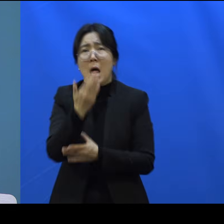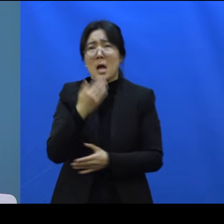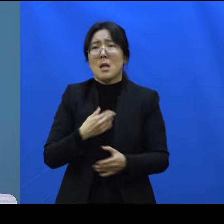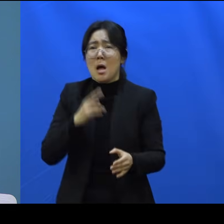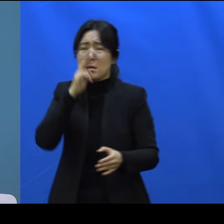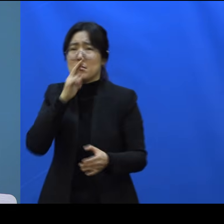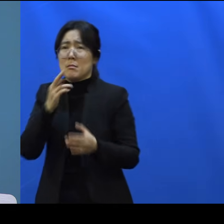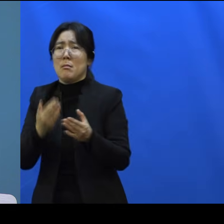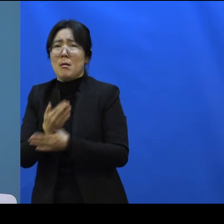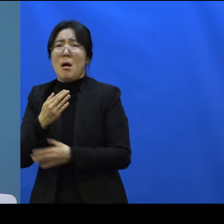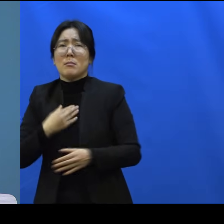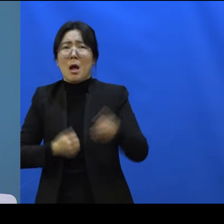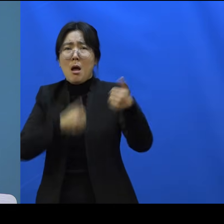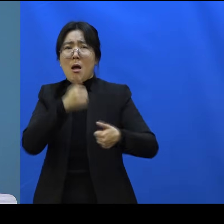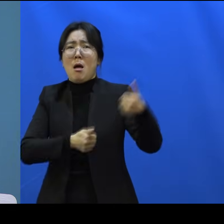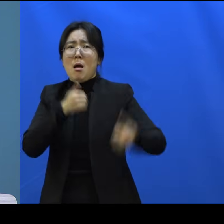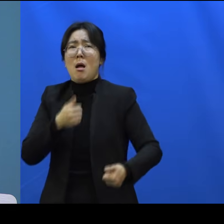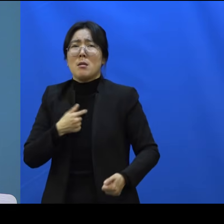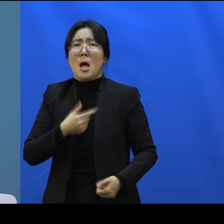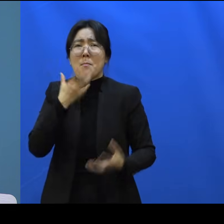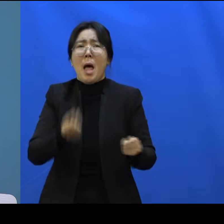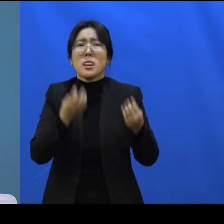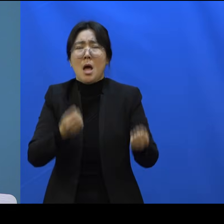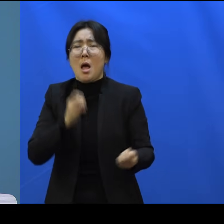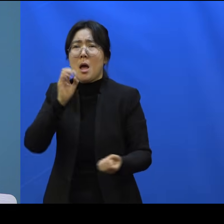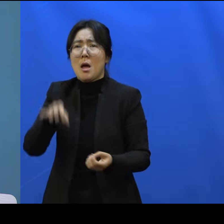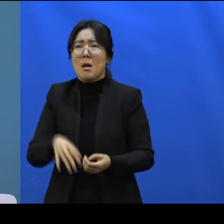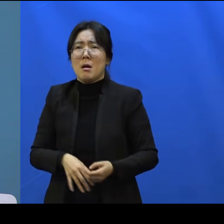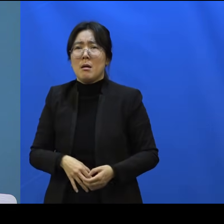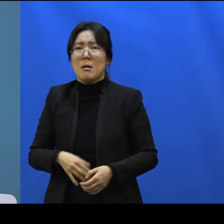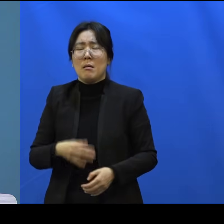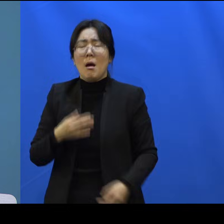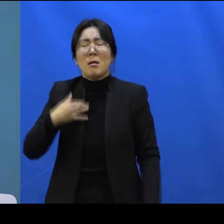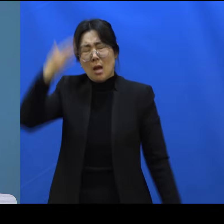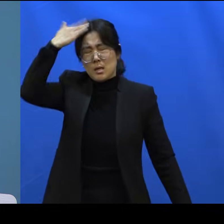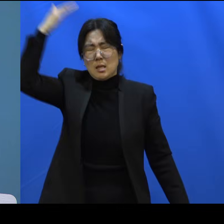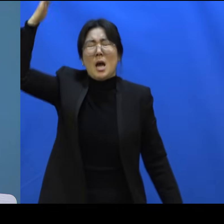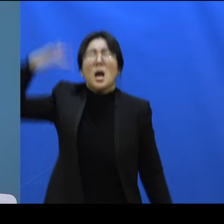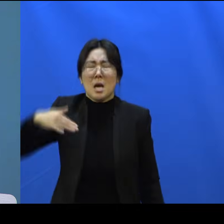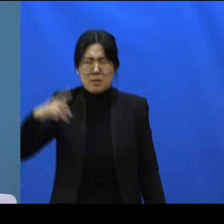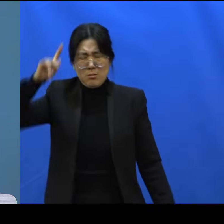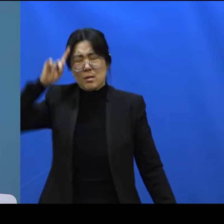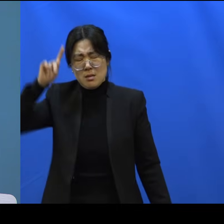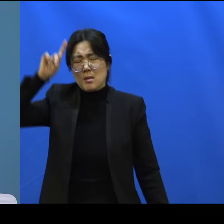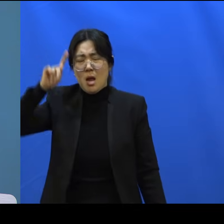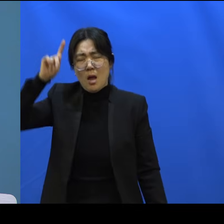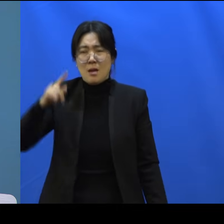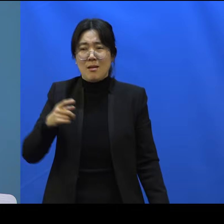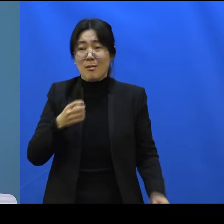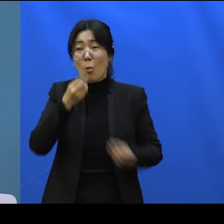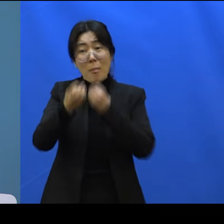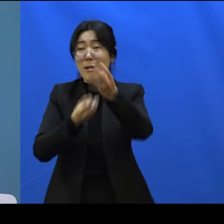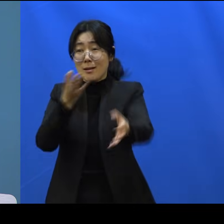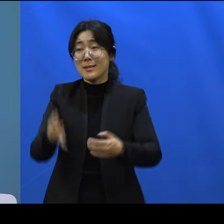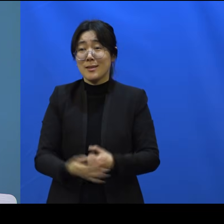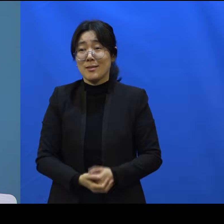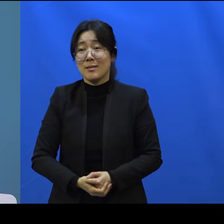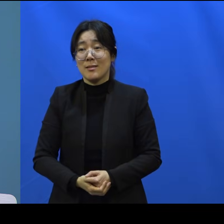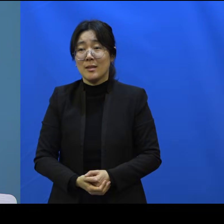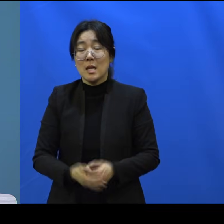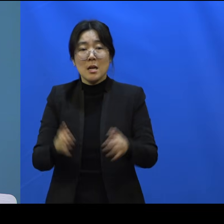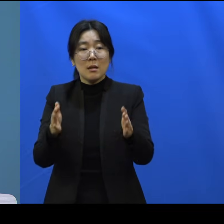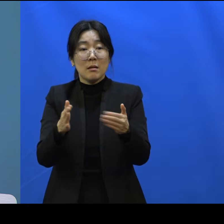나 열등감 많거든 뭐 이러면서, 나는 키가 왜 이리 작을까 뭐 이러면서 말이죠. 고백해버리세요.